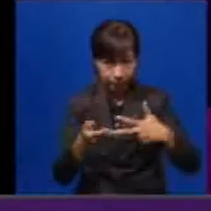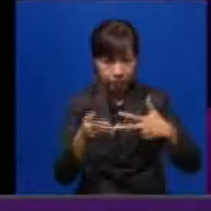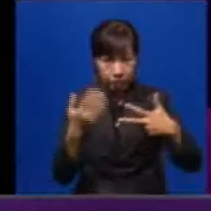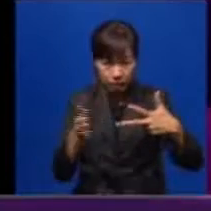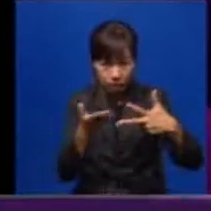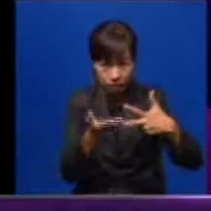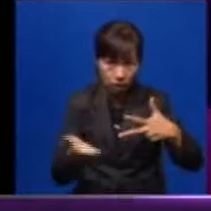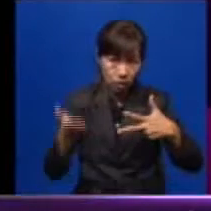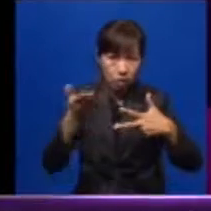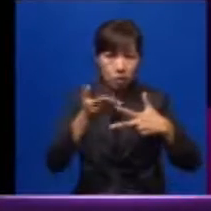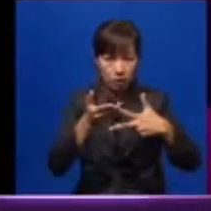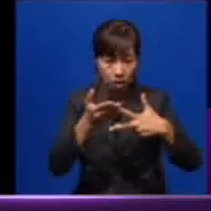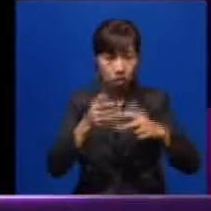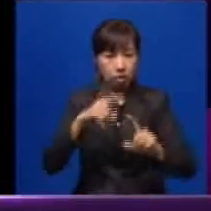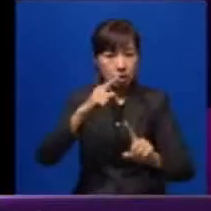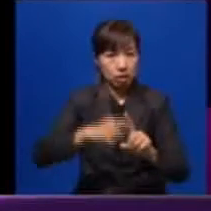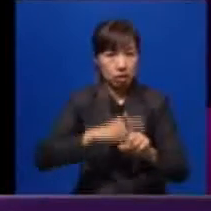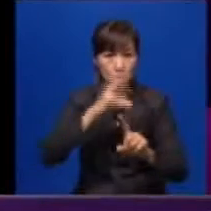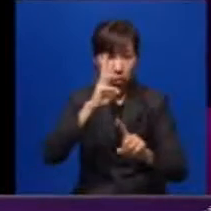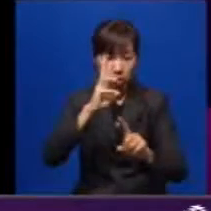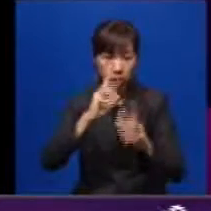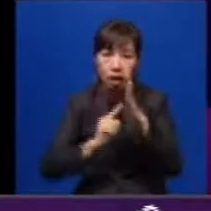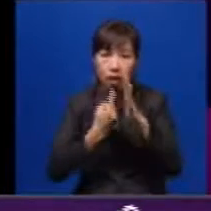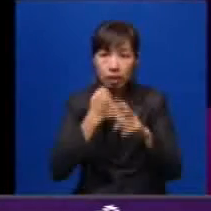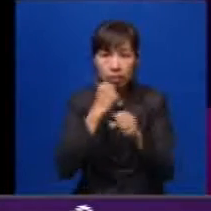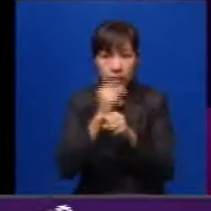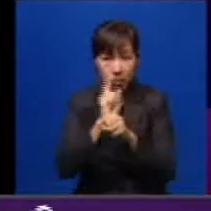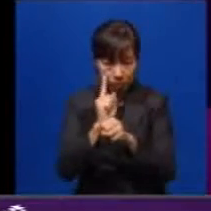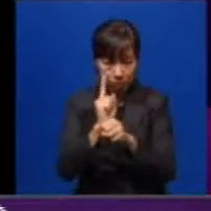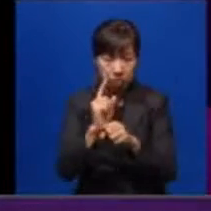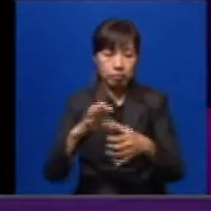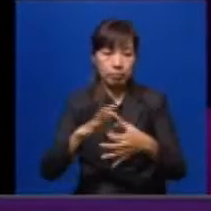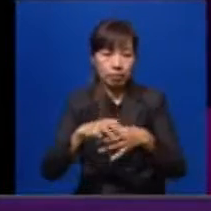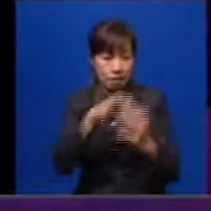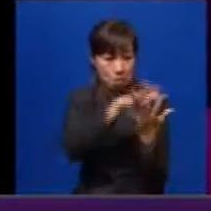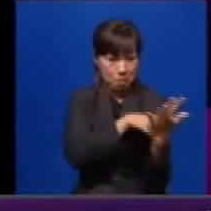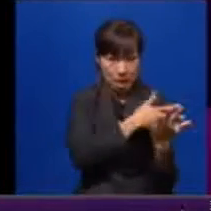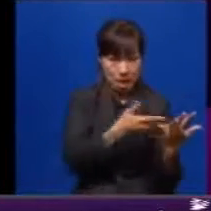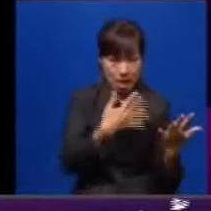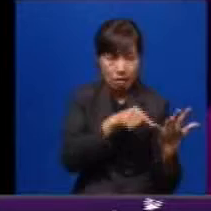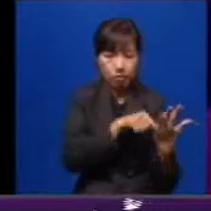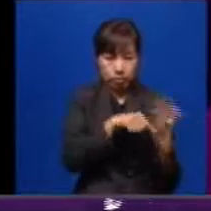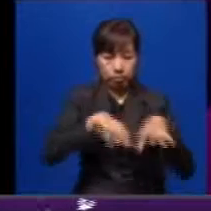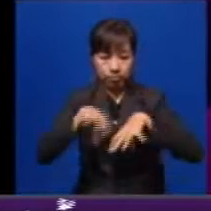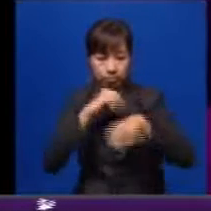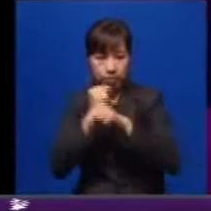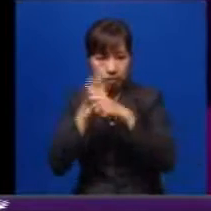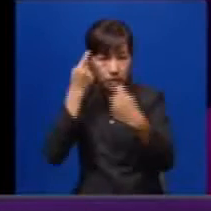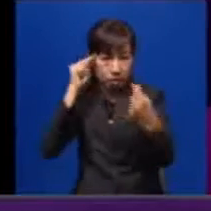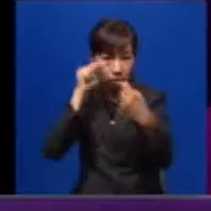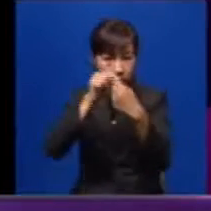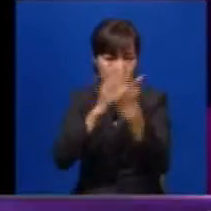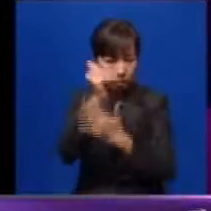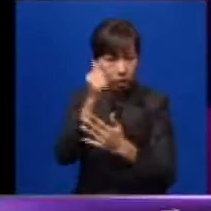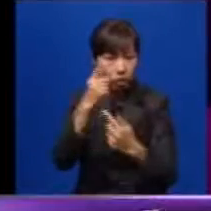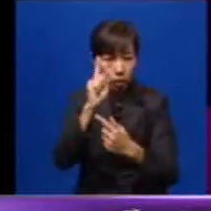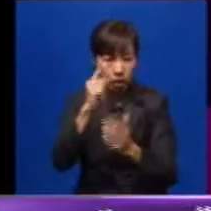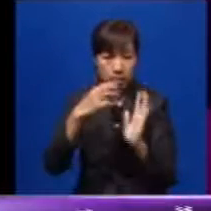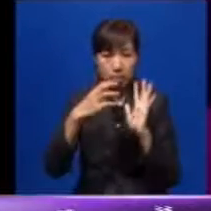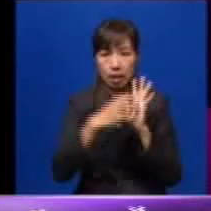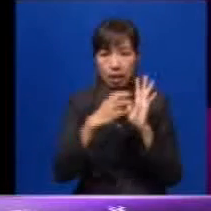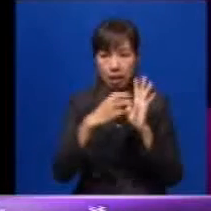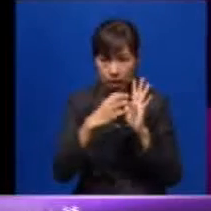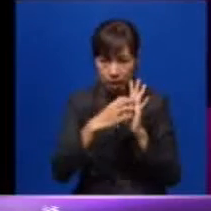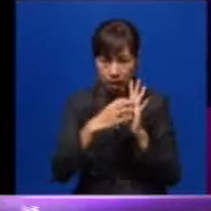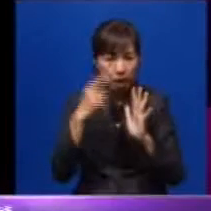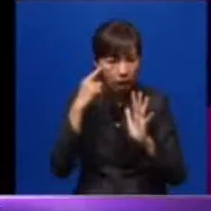ต่อมาจะดำเนินการในช่วงเดือนมิถุนายนเป็นการดำเนินการให้บรรลุเป้าหมายสปปโดยคณะธรรมงานส่วนกลางรวบรวมความเห็น